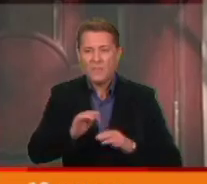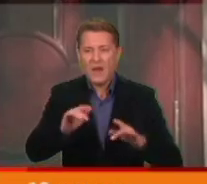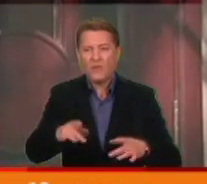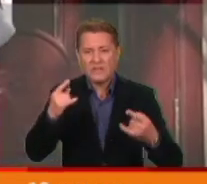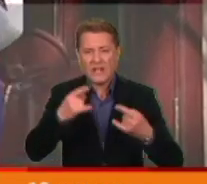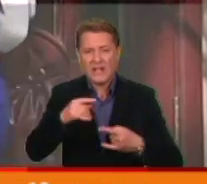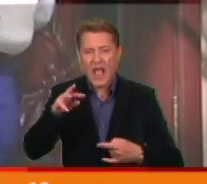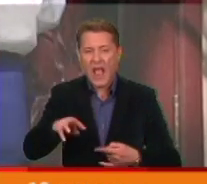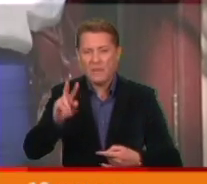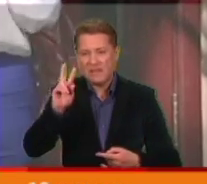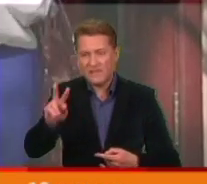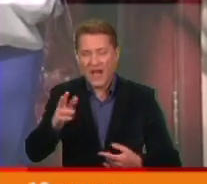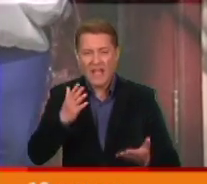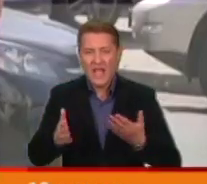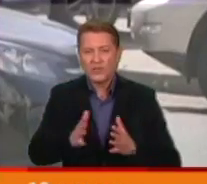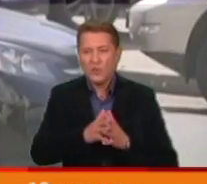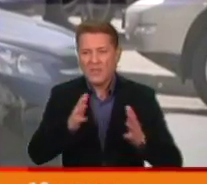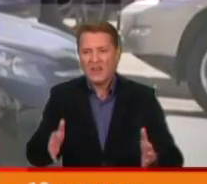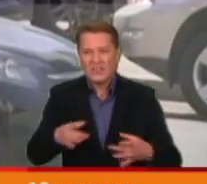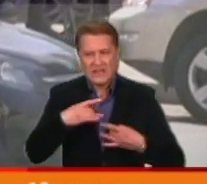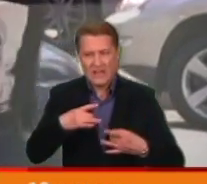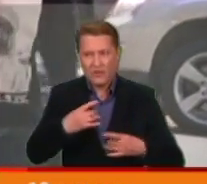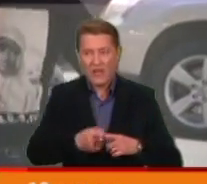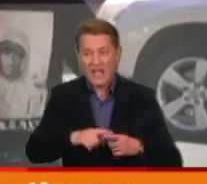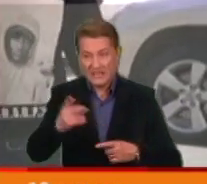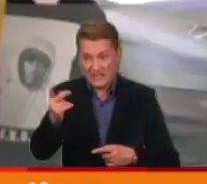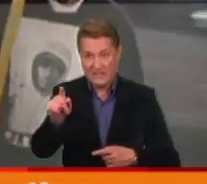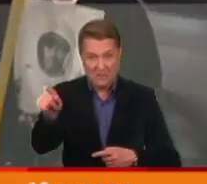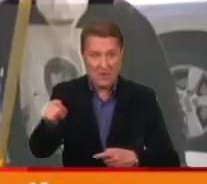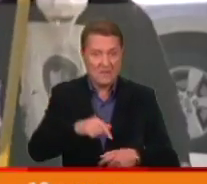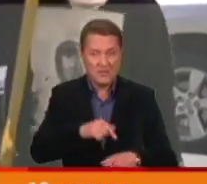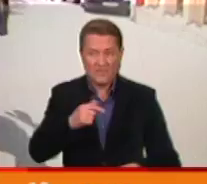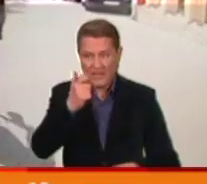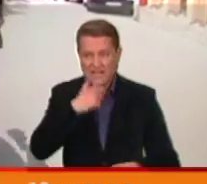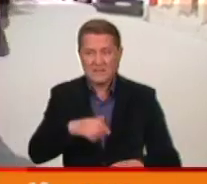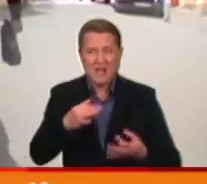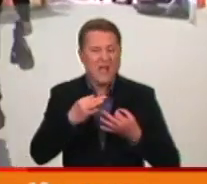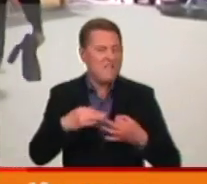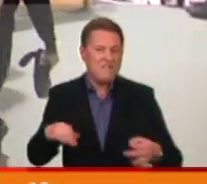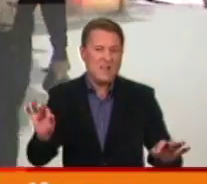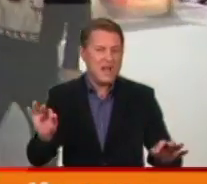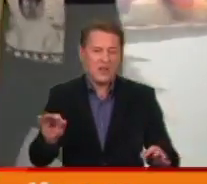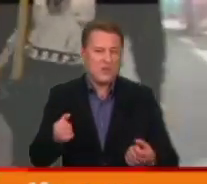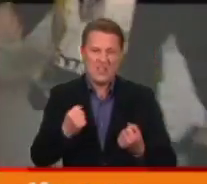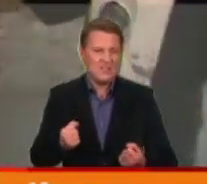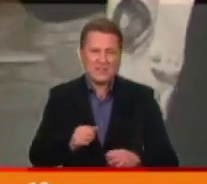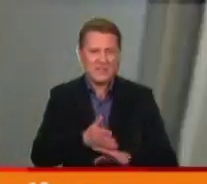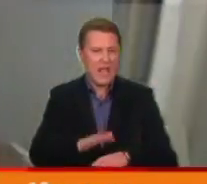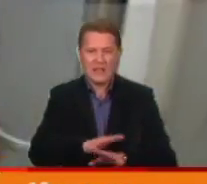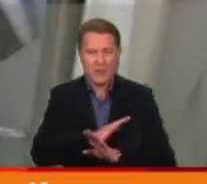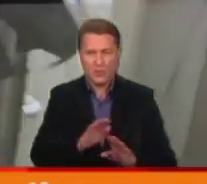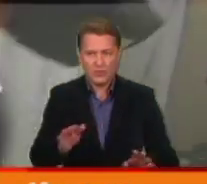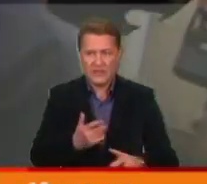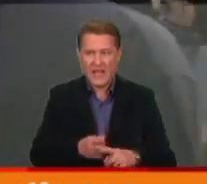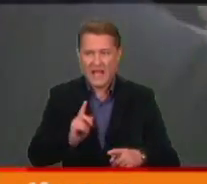Якщо більшість музикантів помітно нервуються, то ці двоє відчувають себе вільно та ненапружено.